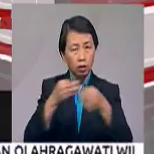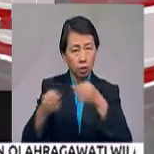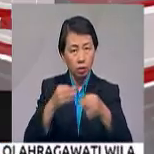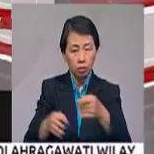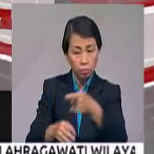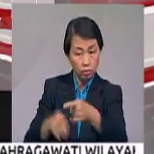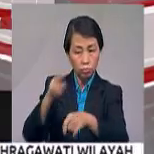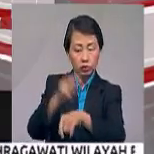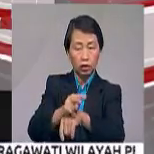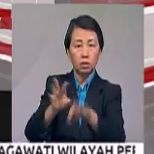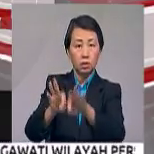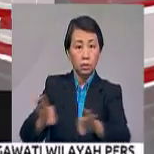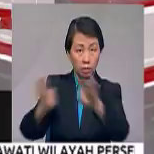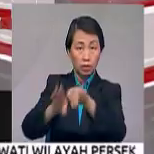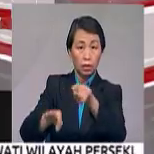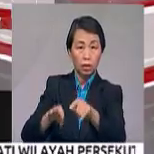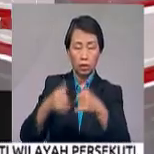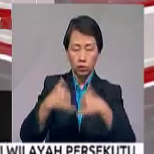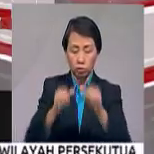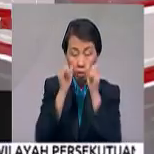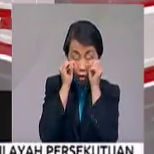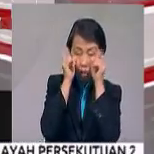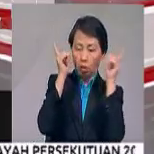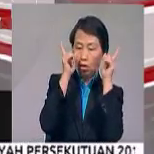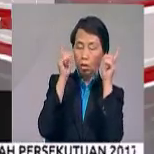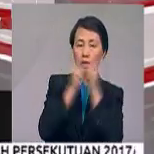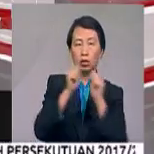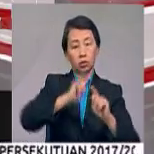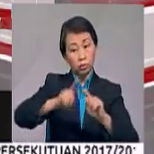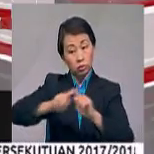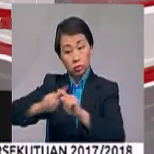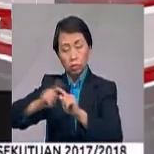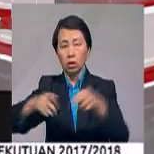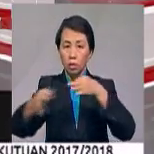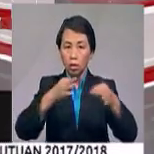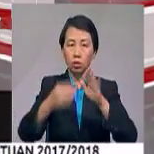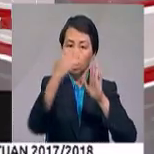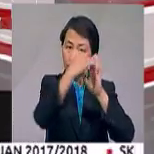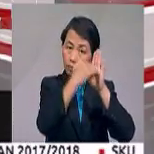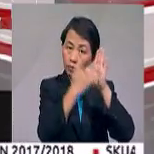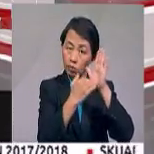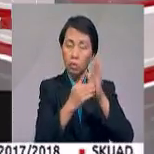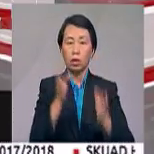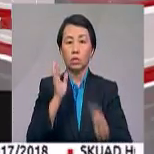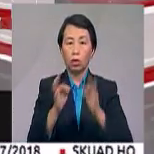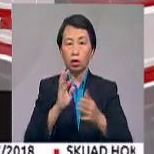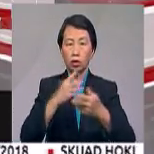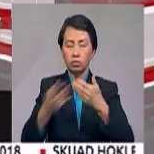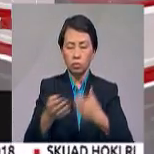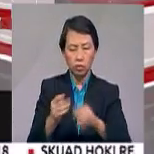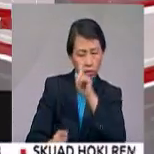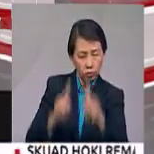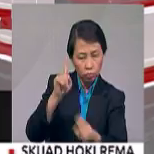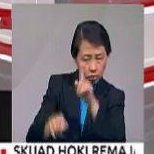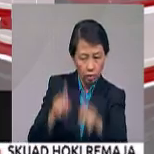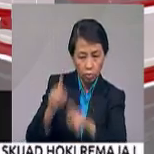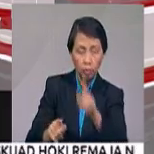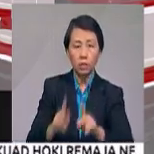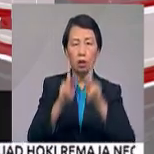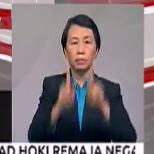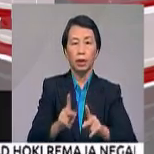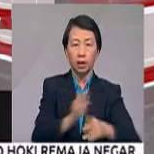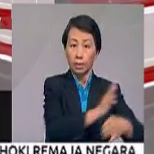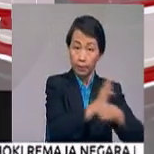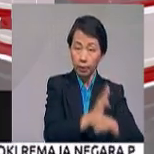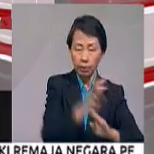daripada saksi utama itu terus mengejutkan dengan pelbagai keterangan terperinci, biarpun mula disoal balas pihak